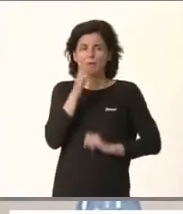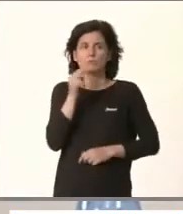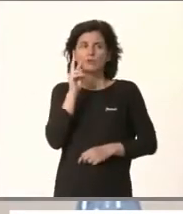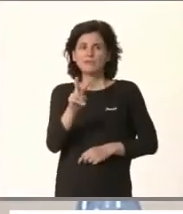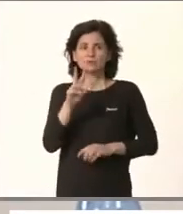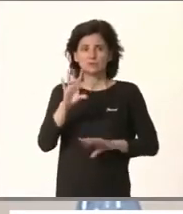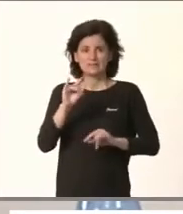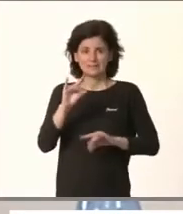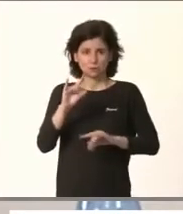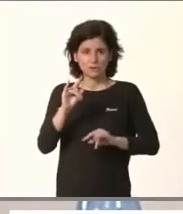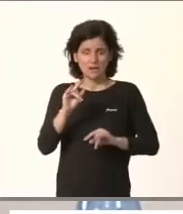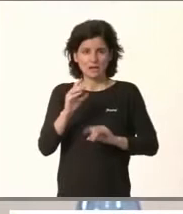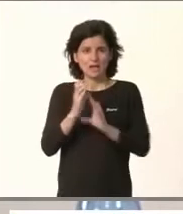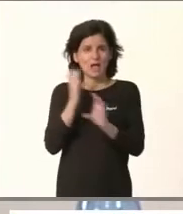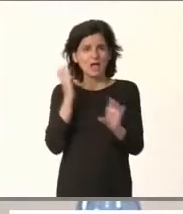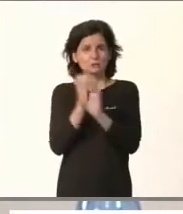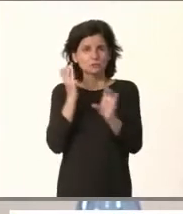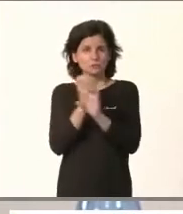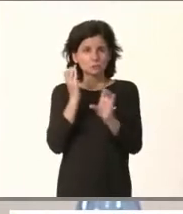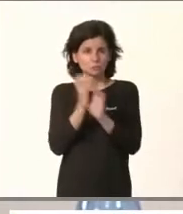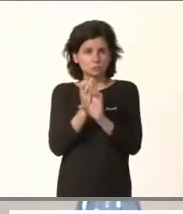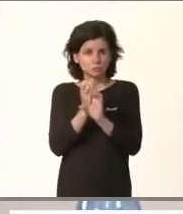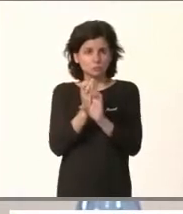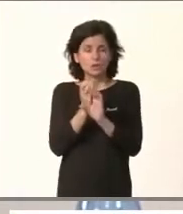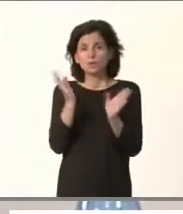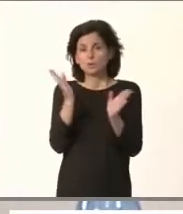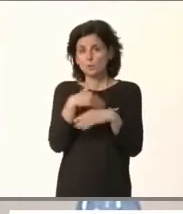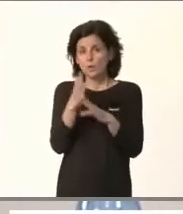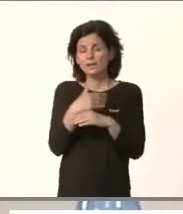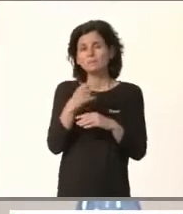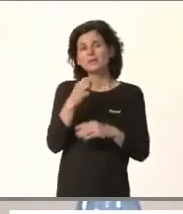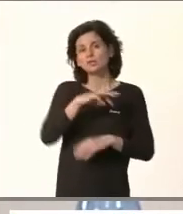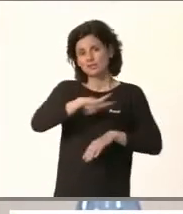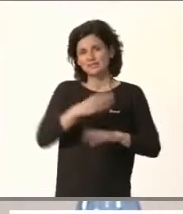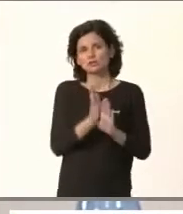no van una hora en autobús, sinó que estan tres hores en una cua plantats persones majors per a vacunar-se.